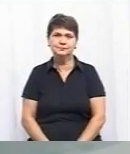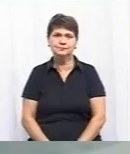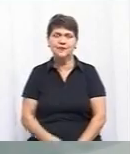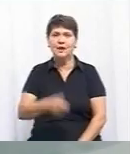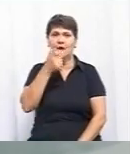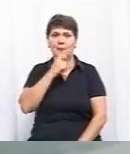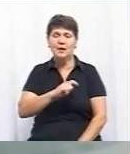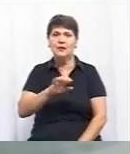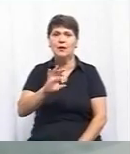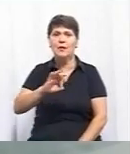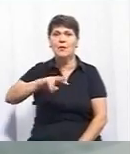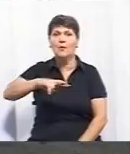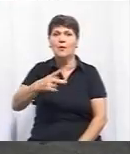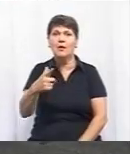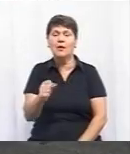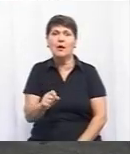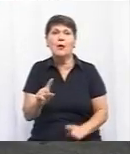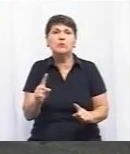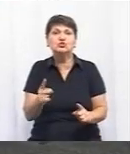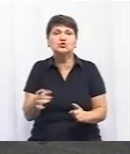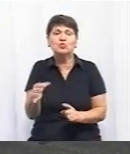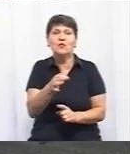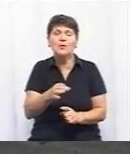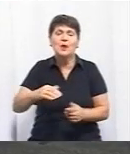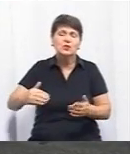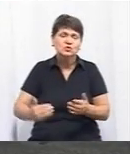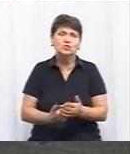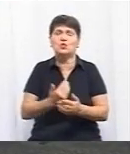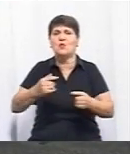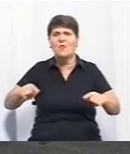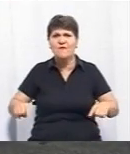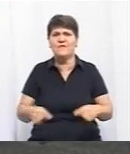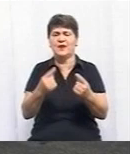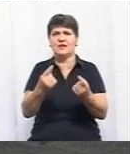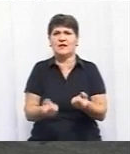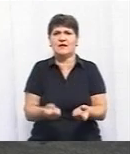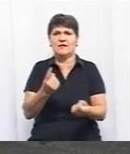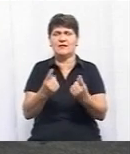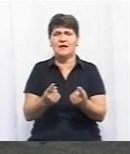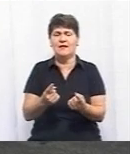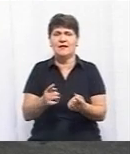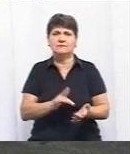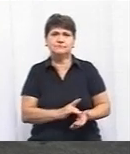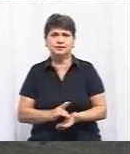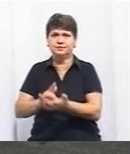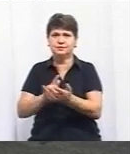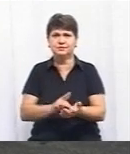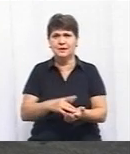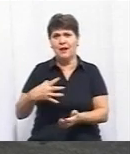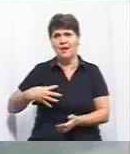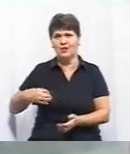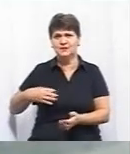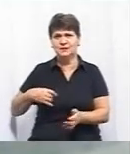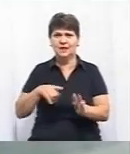Пані Ольго, ось чому в області знову виникла ситуація з мандрами цього львівського сміття? Ваше бачення ситуації